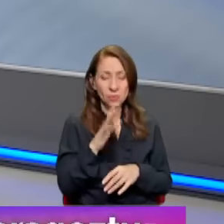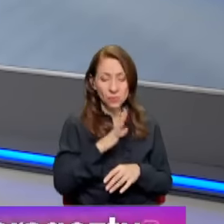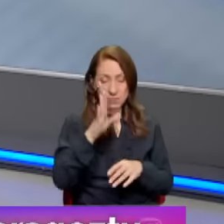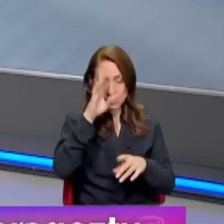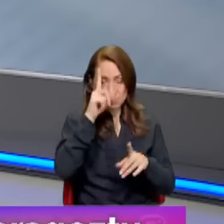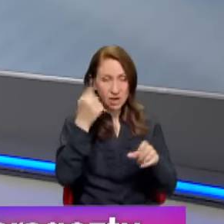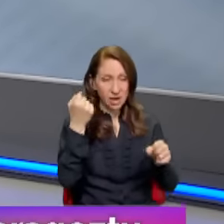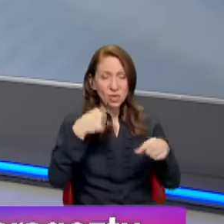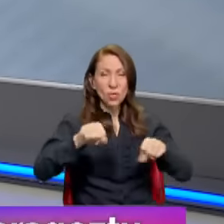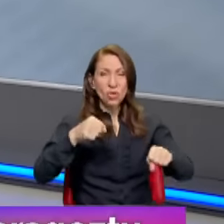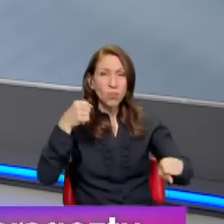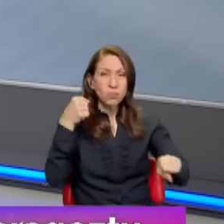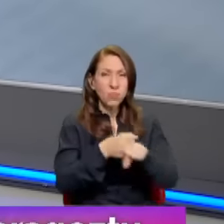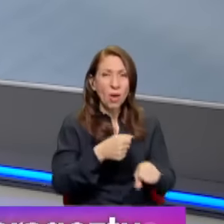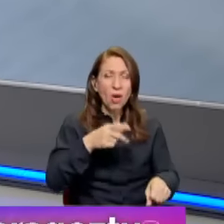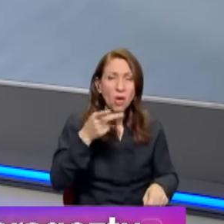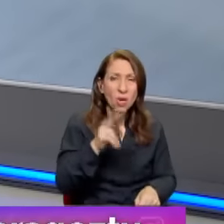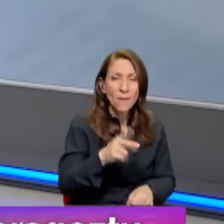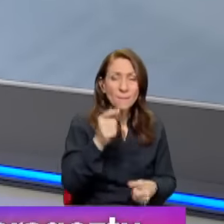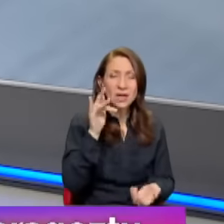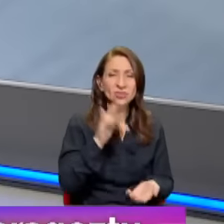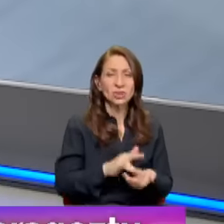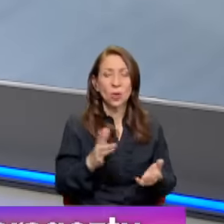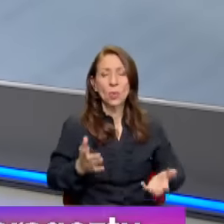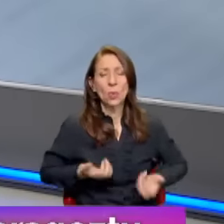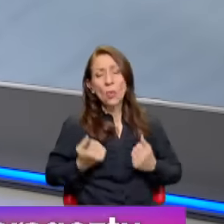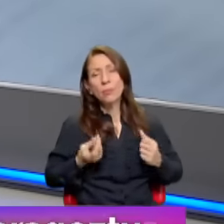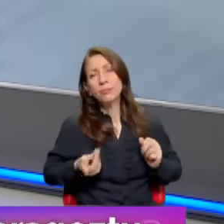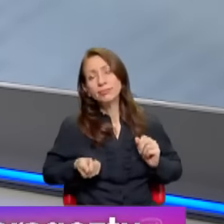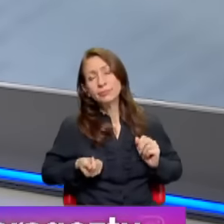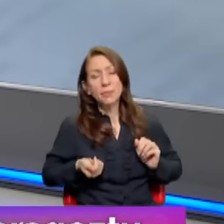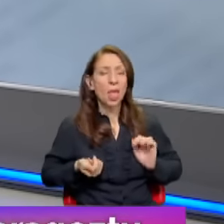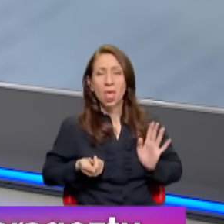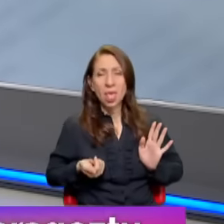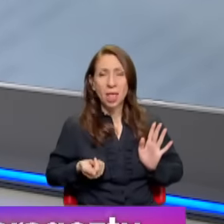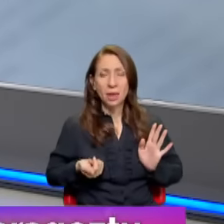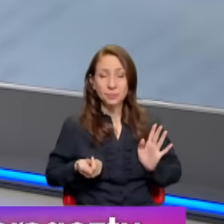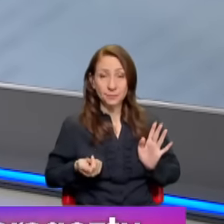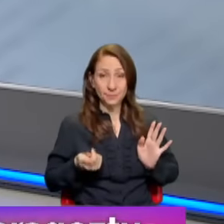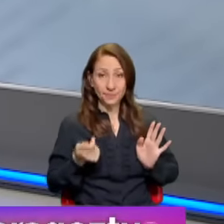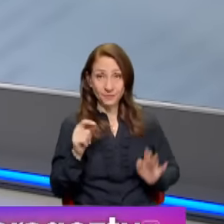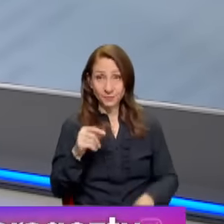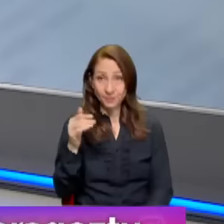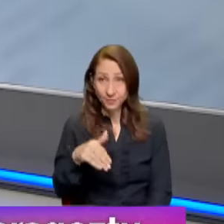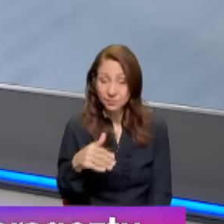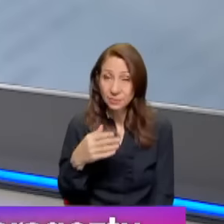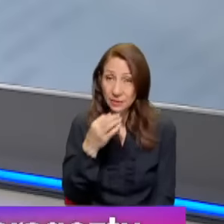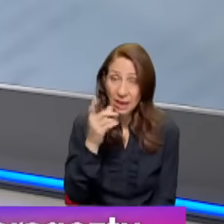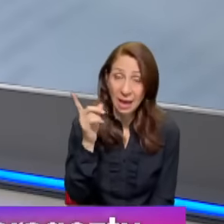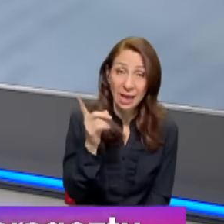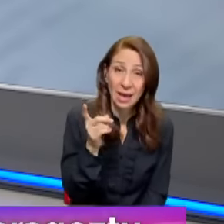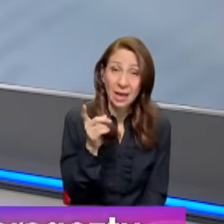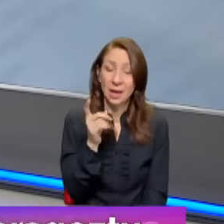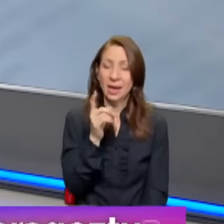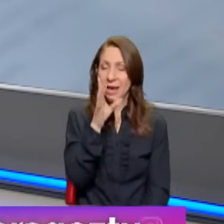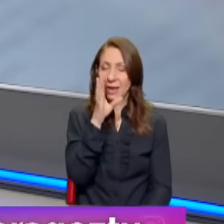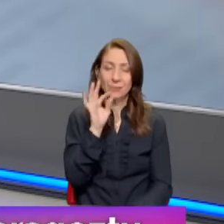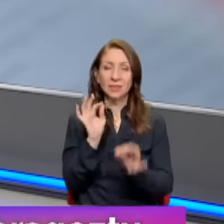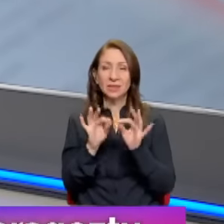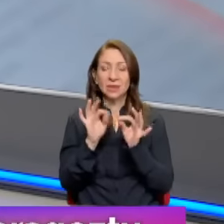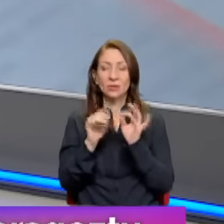İstanbul'da bir kuryeye çarpmış öldürmüş para cezasıyla da kurtulmuştu hatırlayacaksınız şimdi gelelim Ankara'ya gideceğiz kim